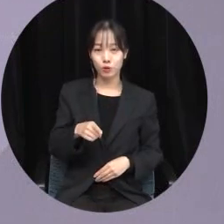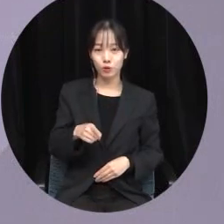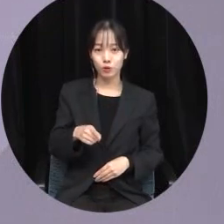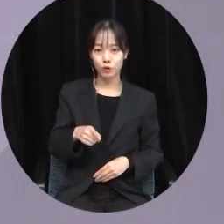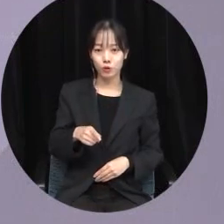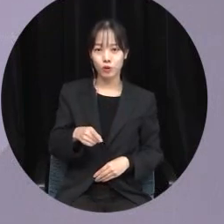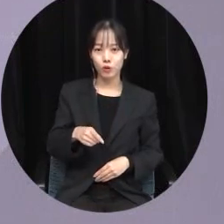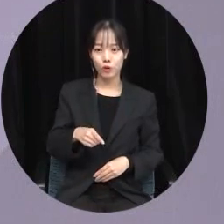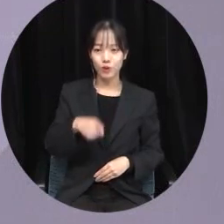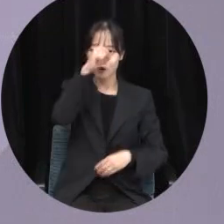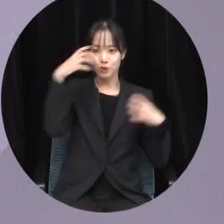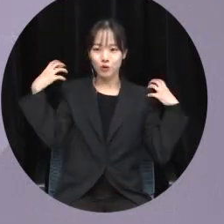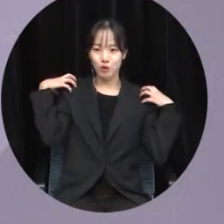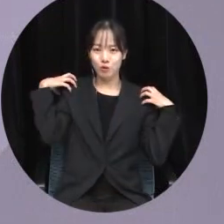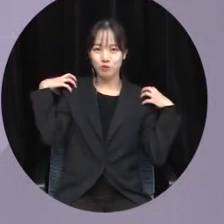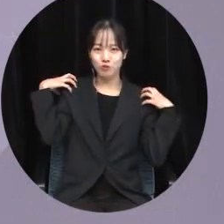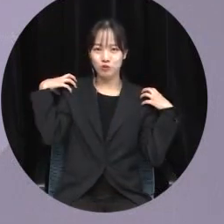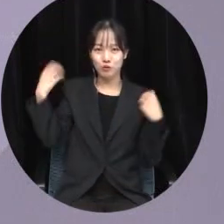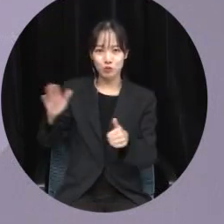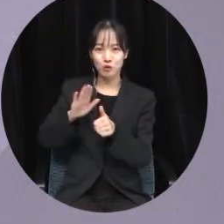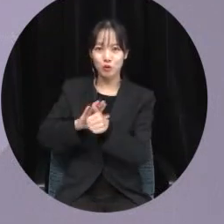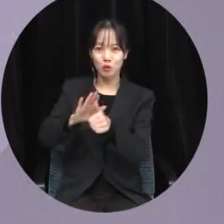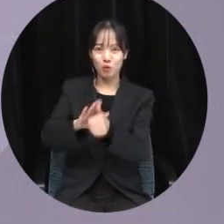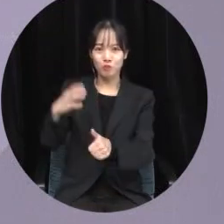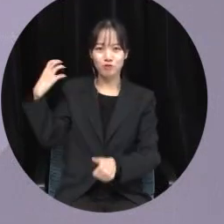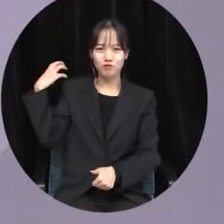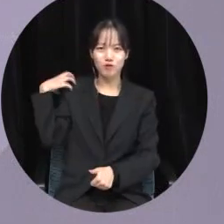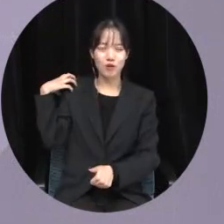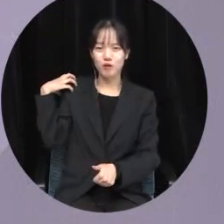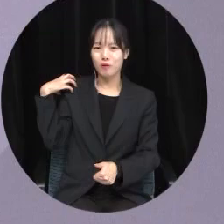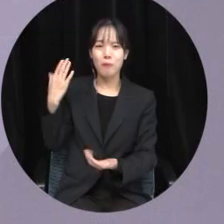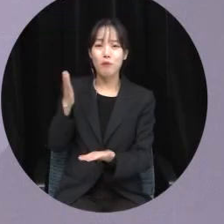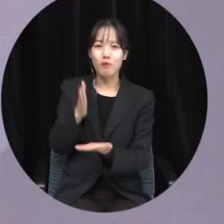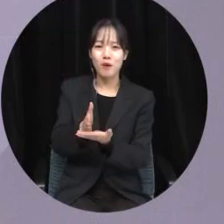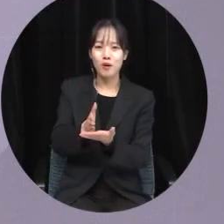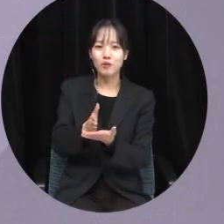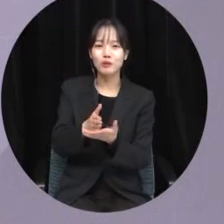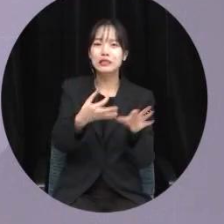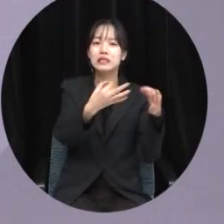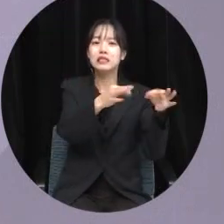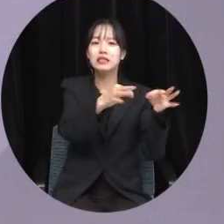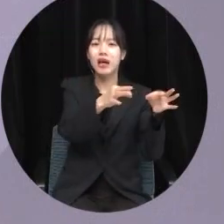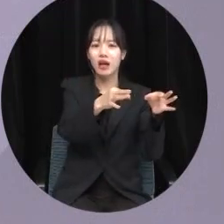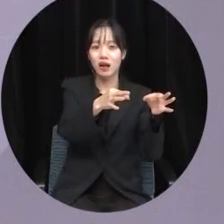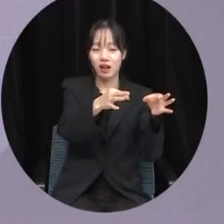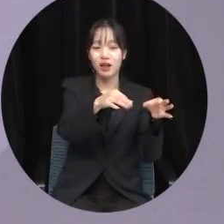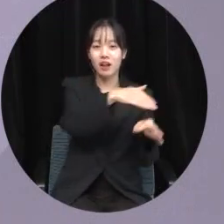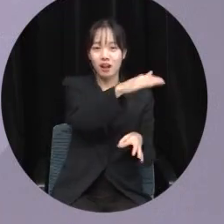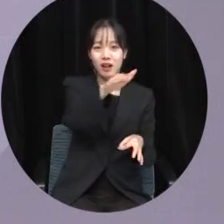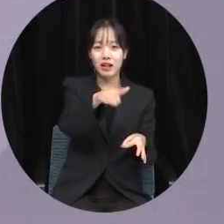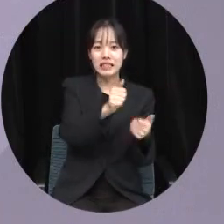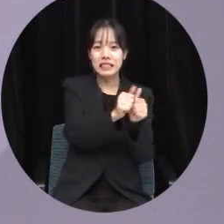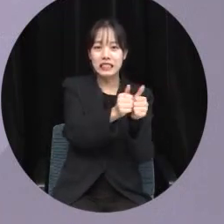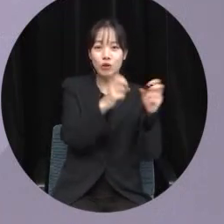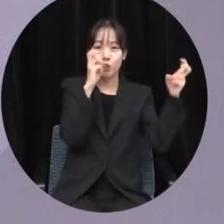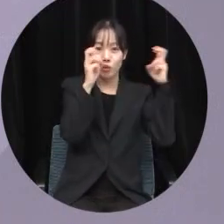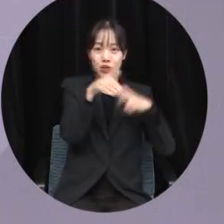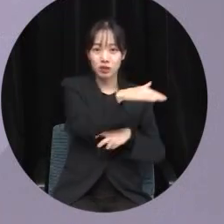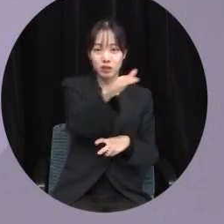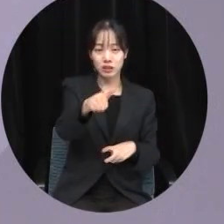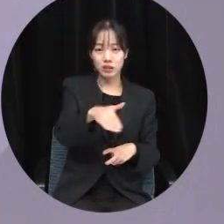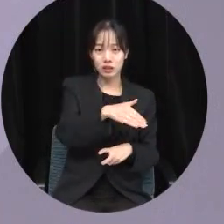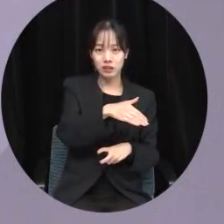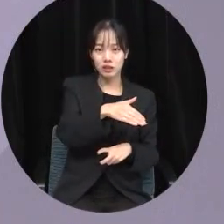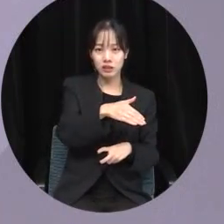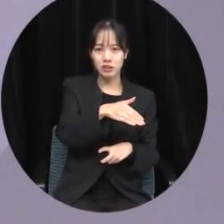될 문제가 아니라 판매했던 주체인 금융, 주로 은행권이라든지 금융 쪽에서 이 불완전 판매에